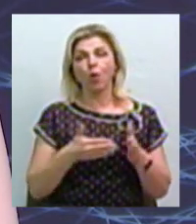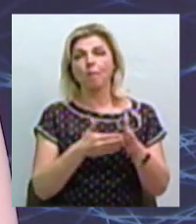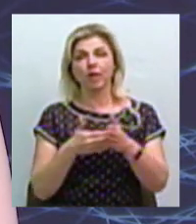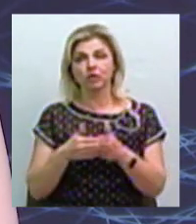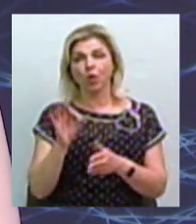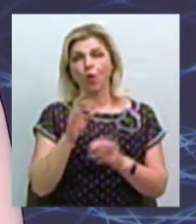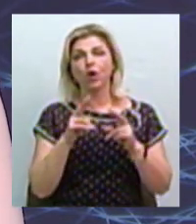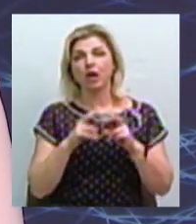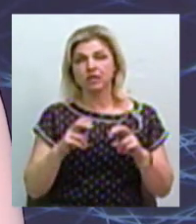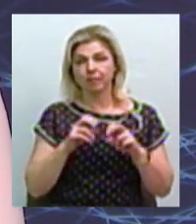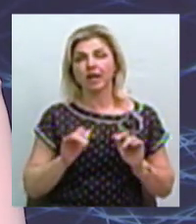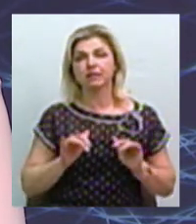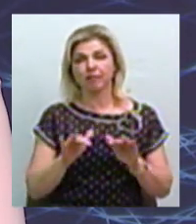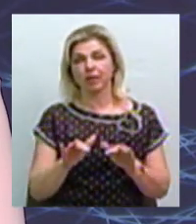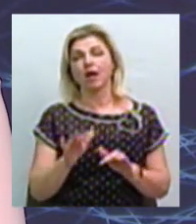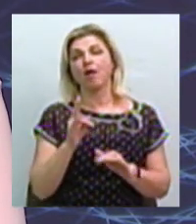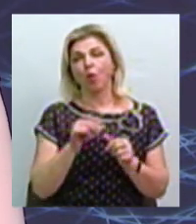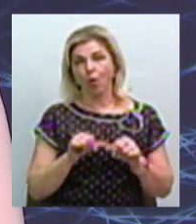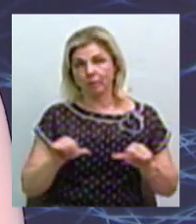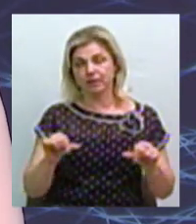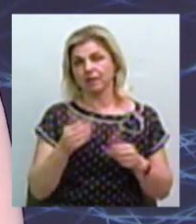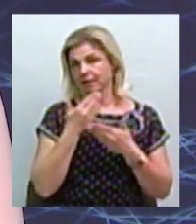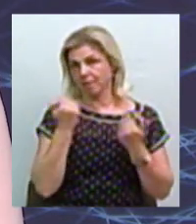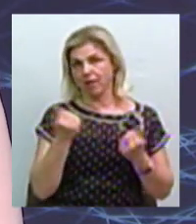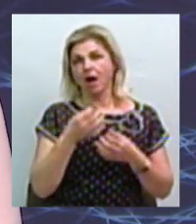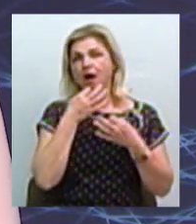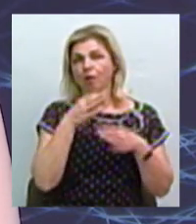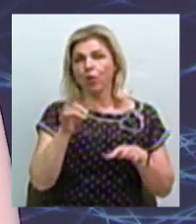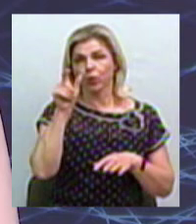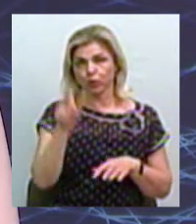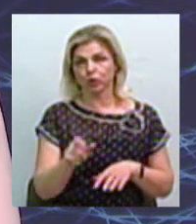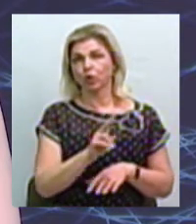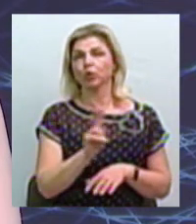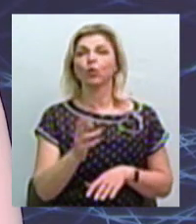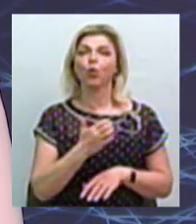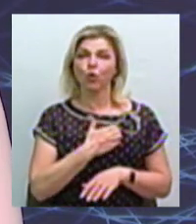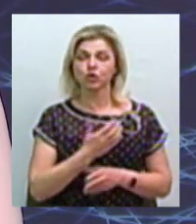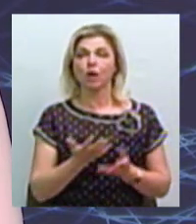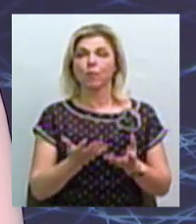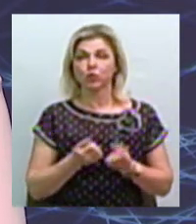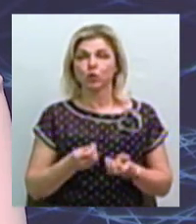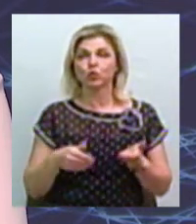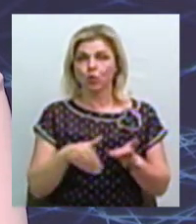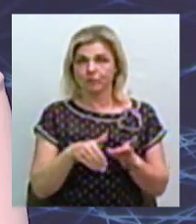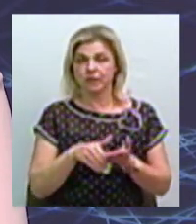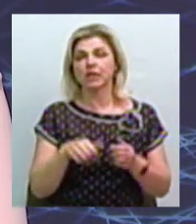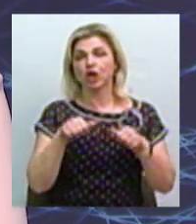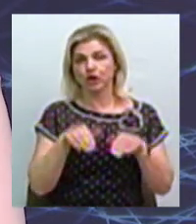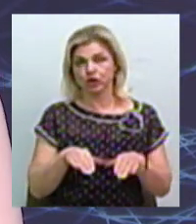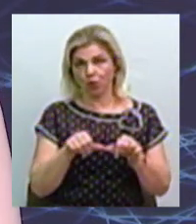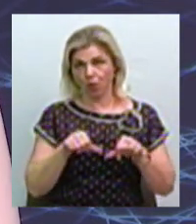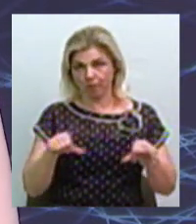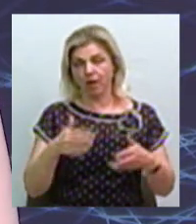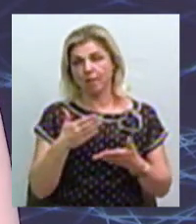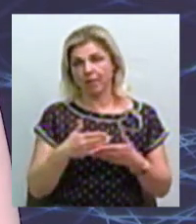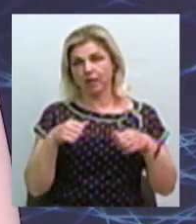щодо розгляду справ на комісії немає. Кожна особа, яка бажає, щоб їй було призначено субсидію рішенням комісії, має право